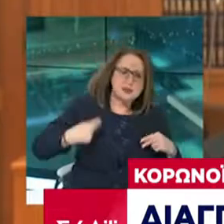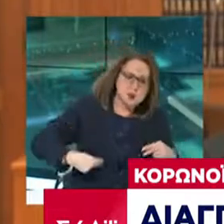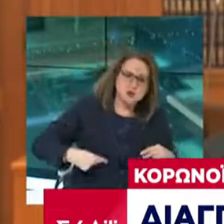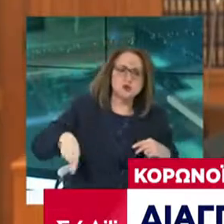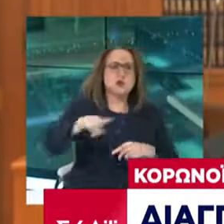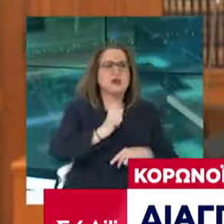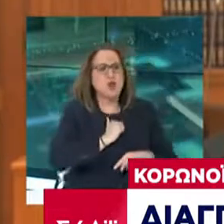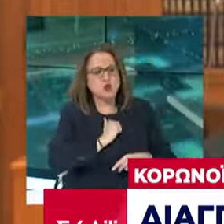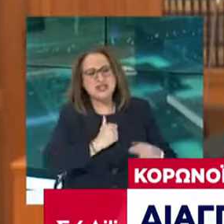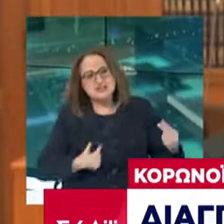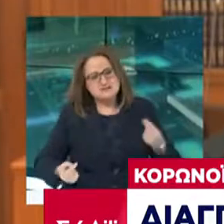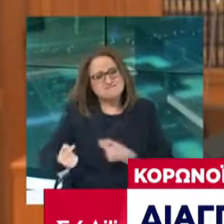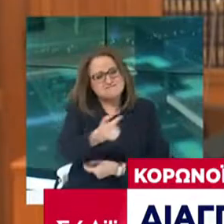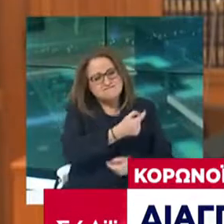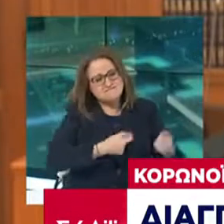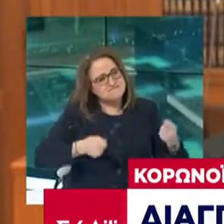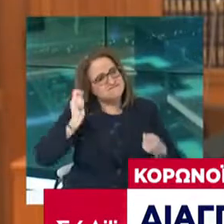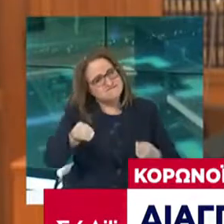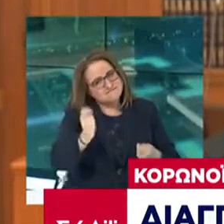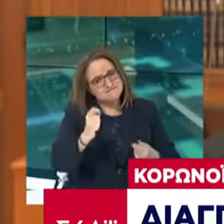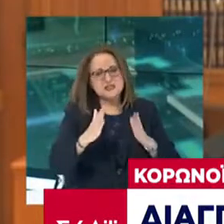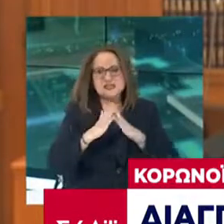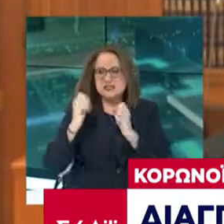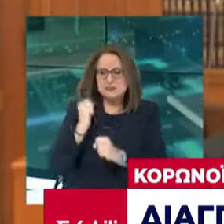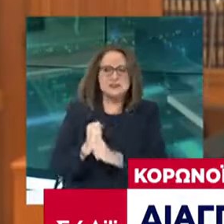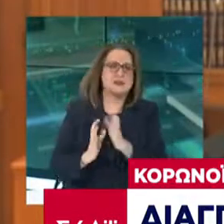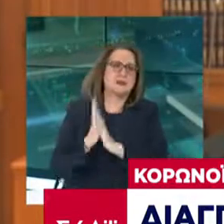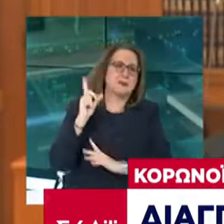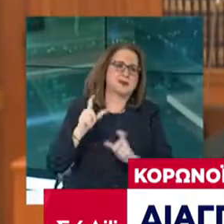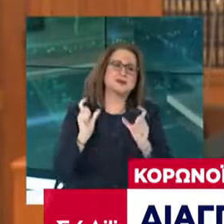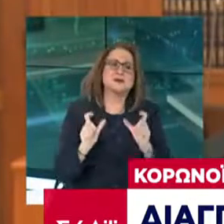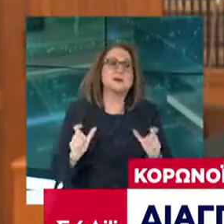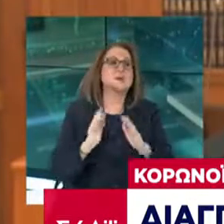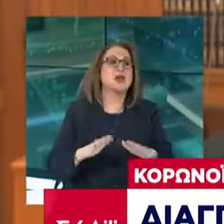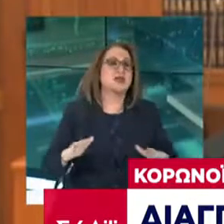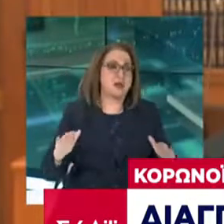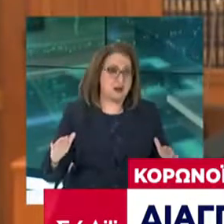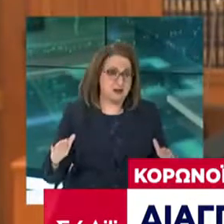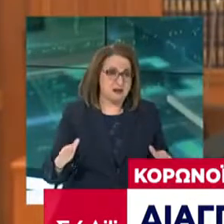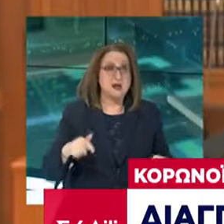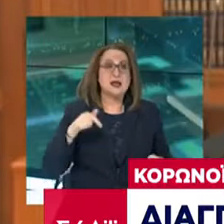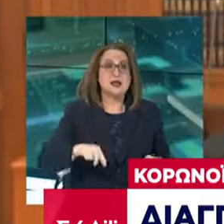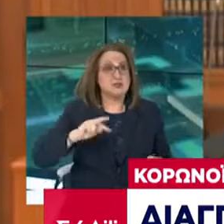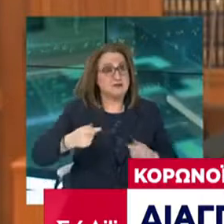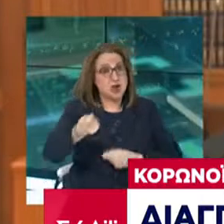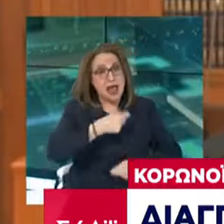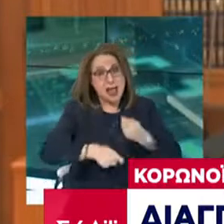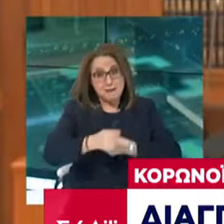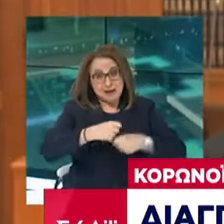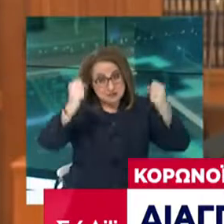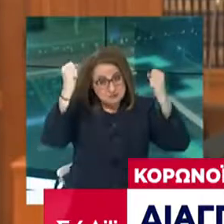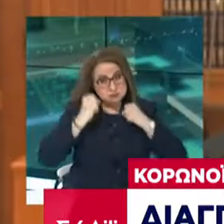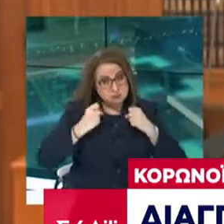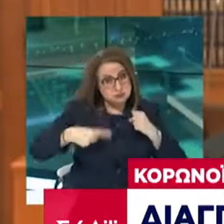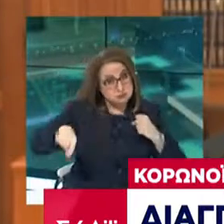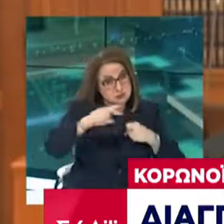εργαζόμενοι. Και σύντομα θα ανακοινωθούν και άλλα μέτρα στήριξης κλάδων που πλήττονται. Θα σταθούμε δίπλα στις επιχειρήσεις και στους επαγγελματίες